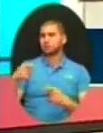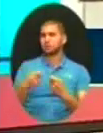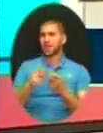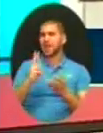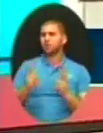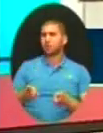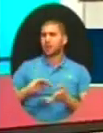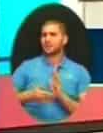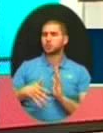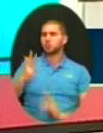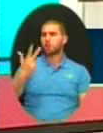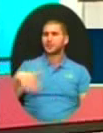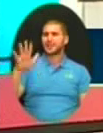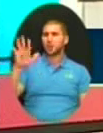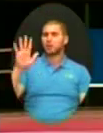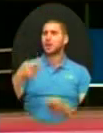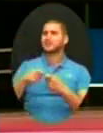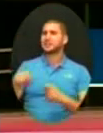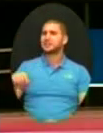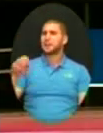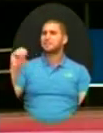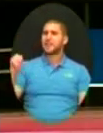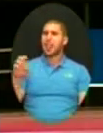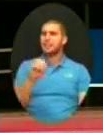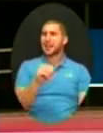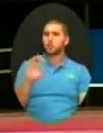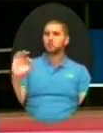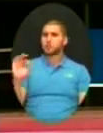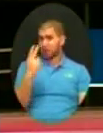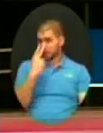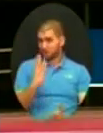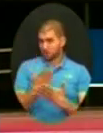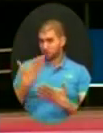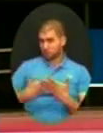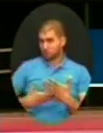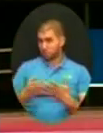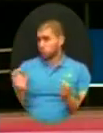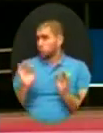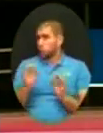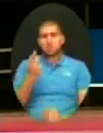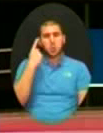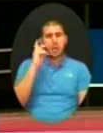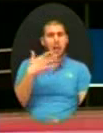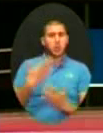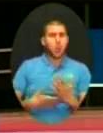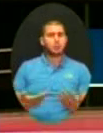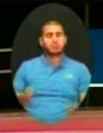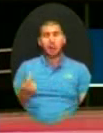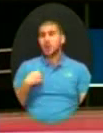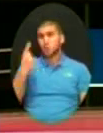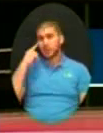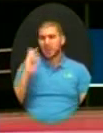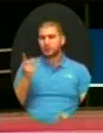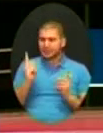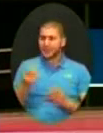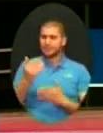להעביר את זה בשלוש קריאות. חבר הכנסת מיכאל מלכיאלי, ש"ס, שלום לך. שלום וברכה. ראית את הדוח? לא. מה אתה יודע עליו? אני יודע איפה זה